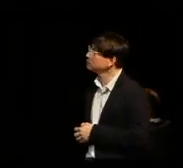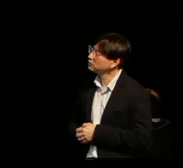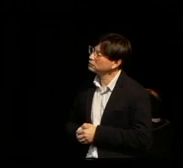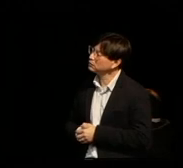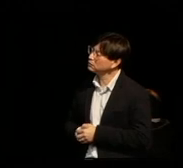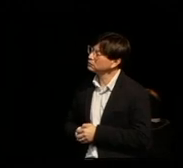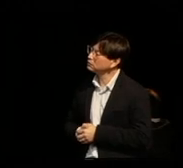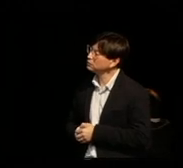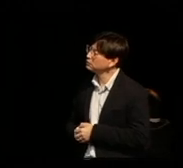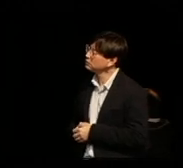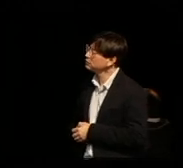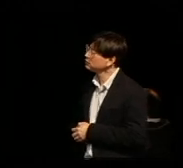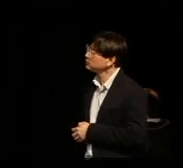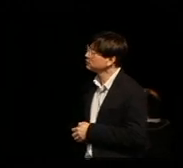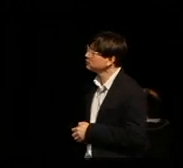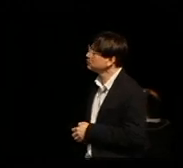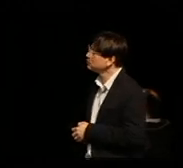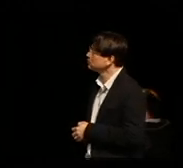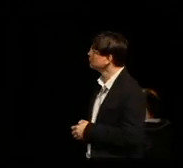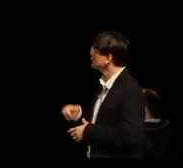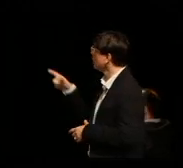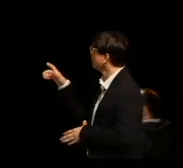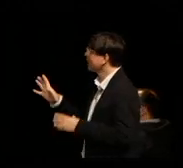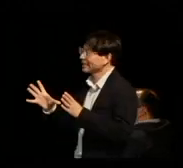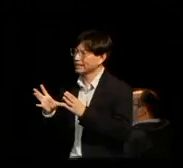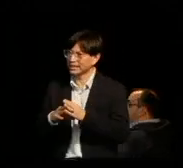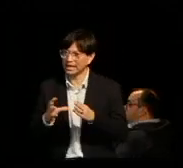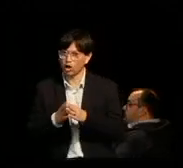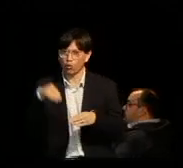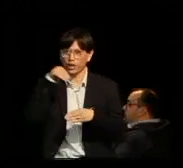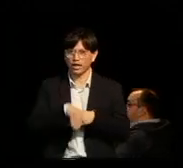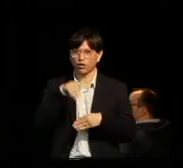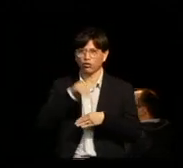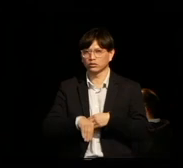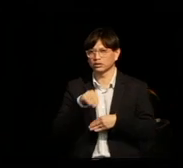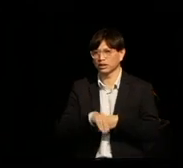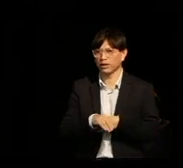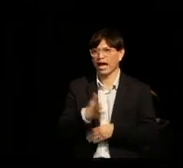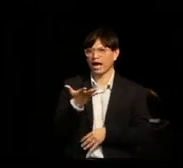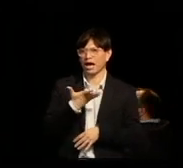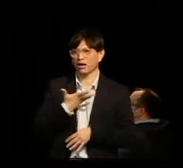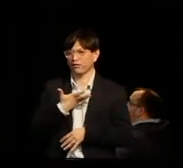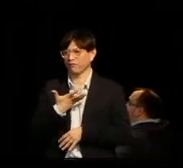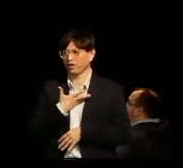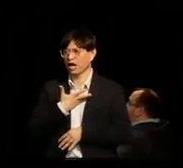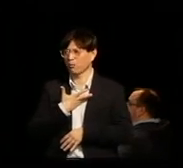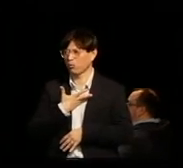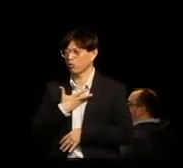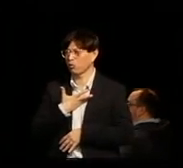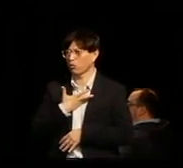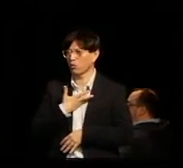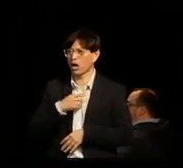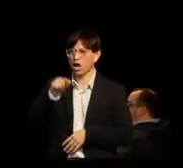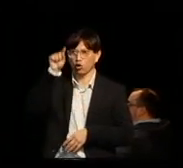parte nella parte sulla comunità inclusiva Abbiamo evidenziato alcuni